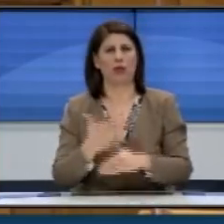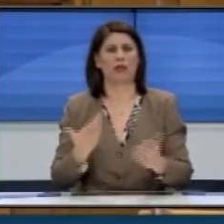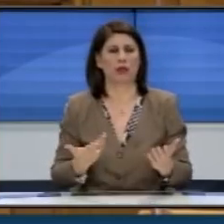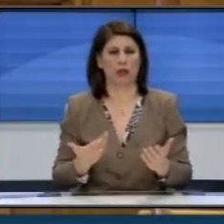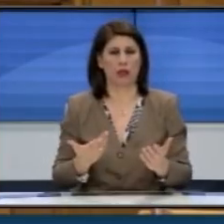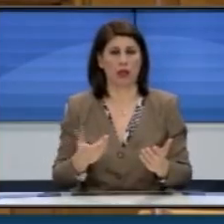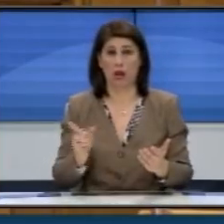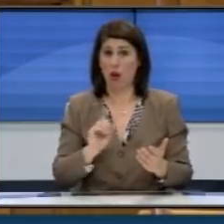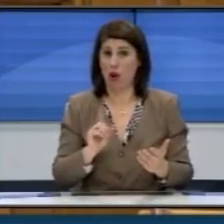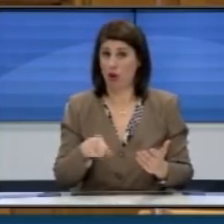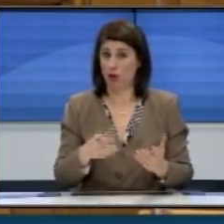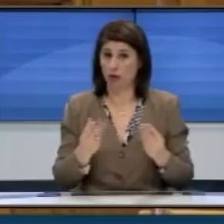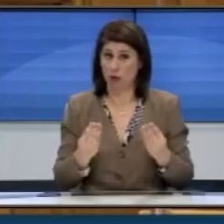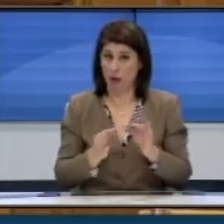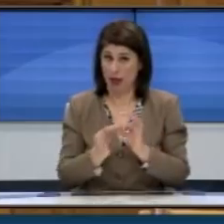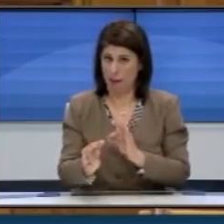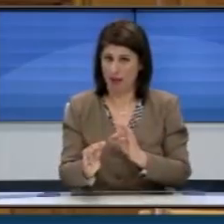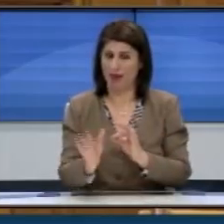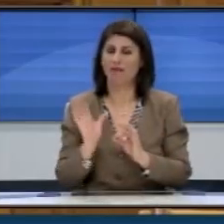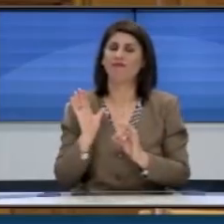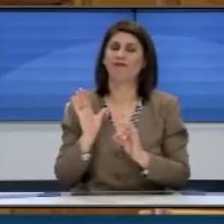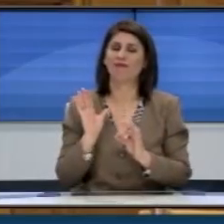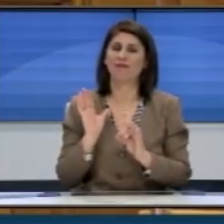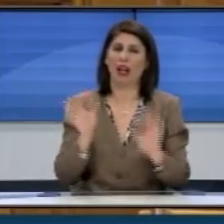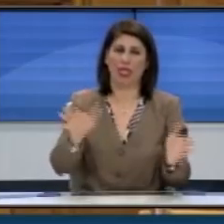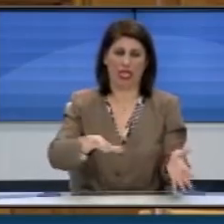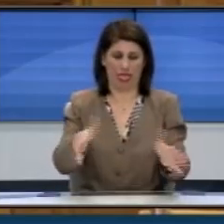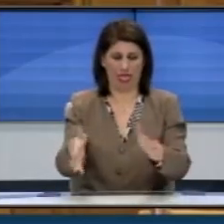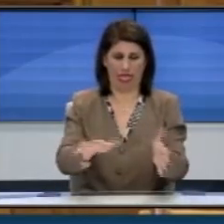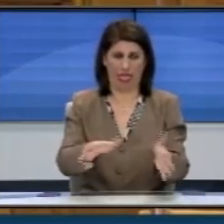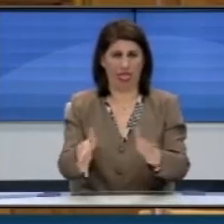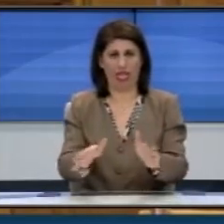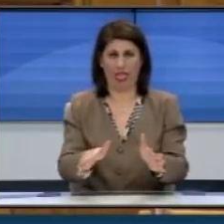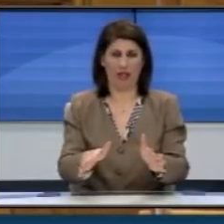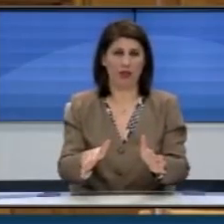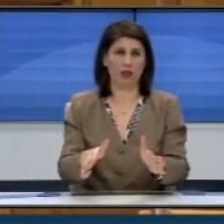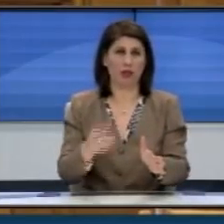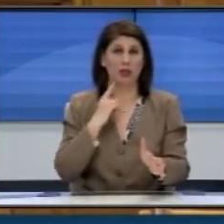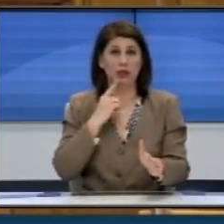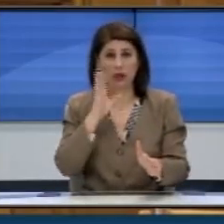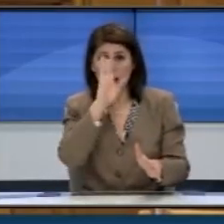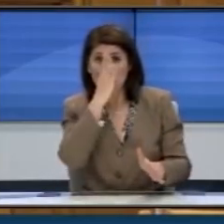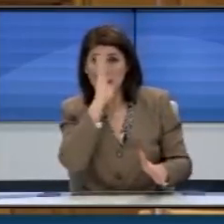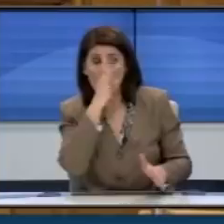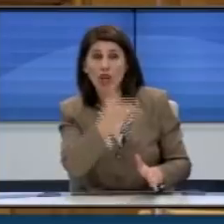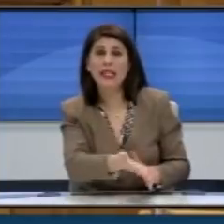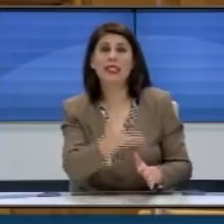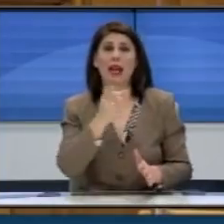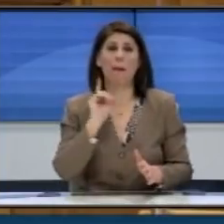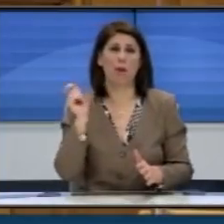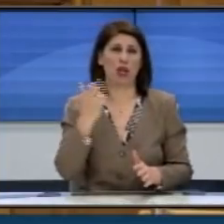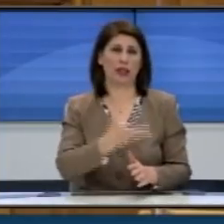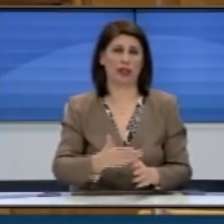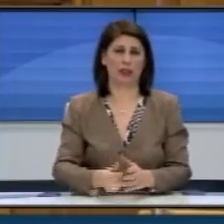κουραστεί. Όχι όμως τόσο από τα μέτρα, όσο από τις παλινοδίες, τις αντιφάσεις, την υποκρισία της πολιτικής